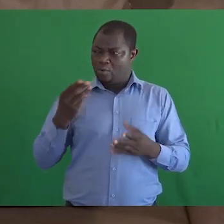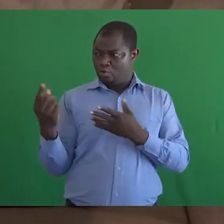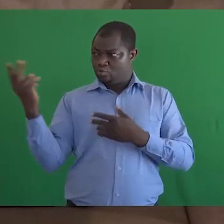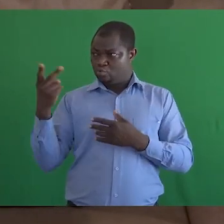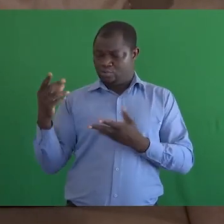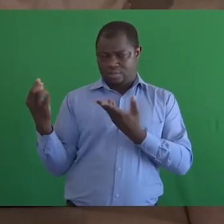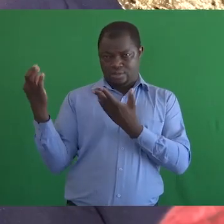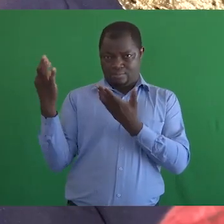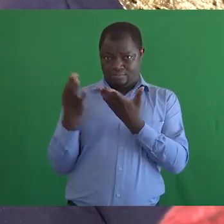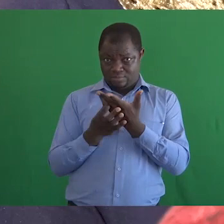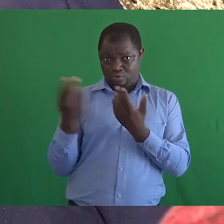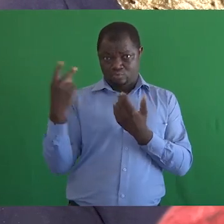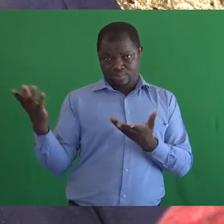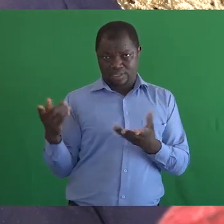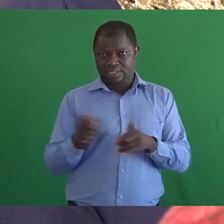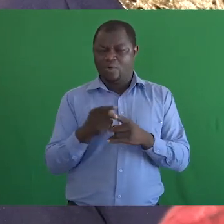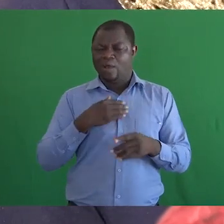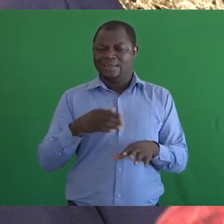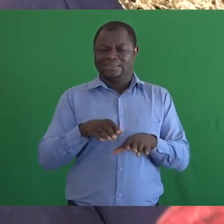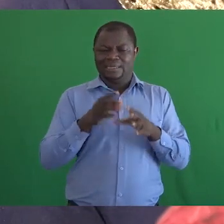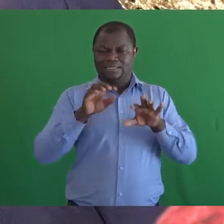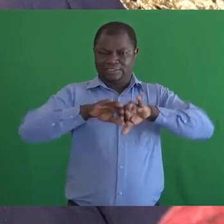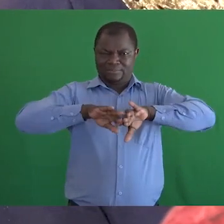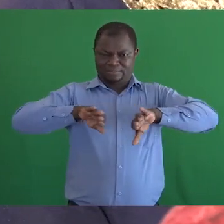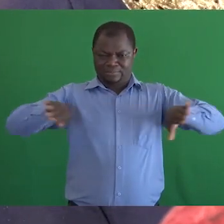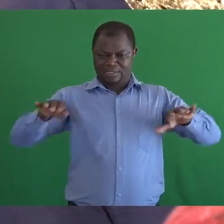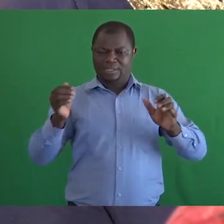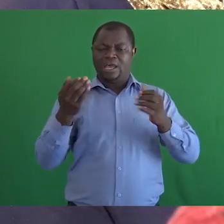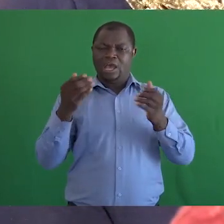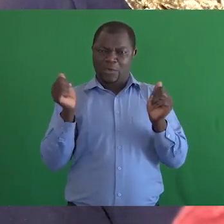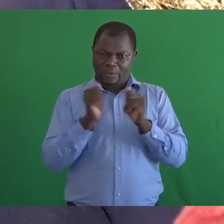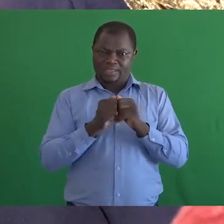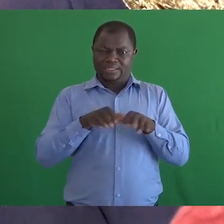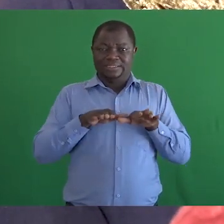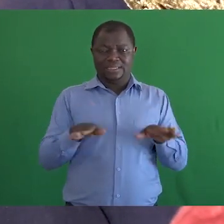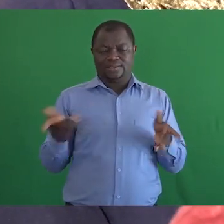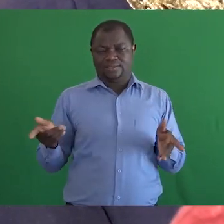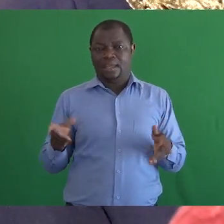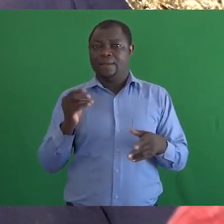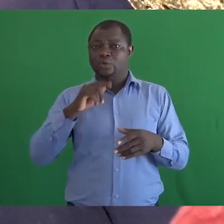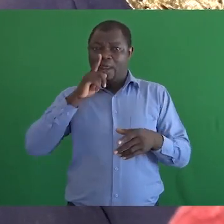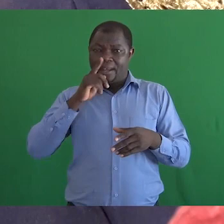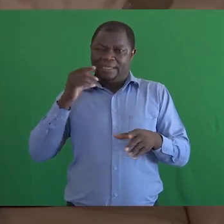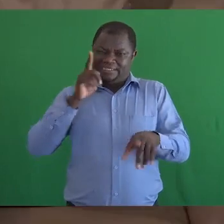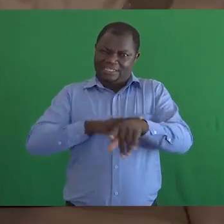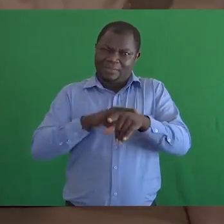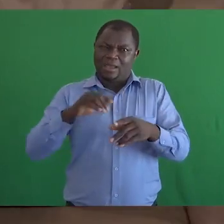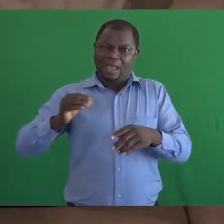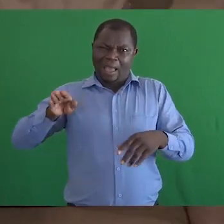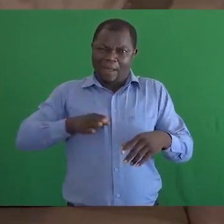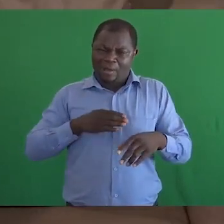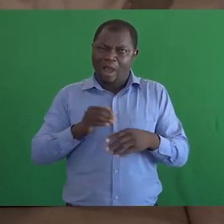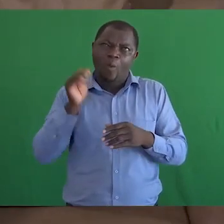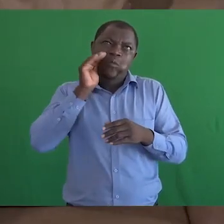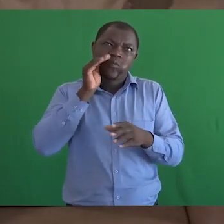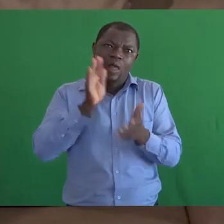vawanana zvinonzi vanotozopadzaniswa nechi nerufu asi kana tasvika ikoko kuti rwendo rwapera